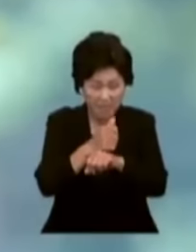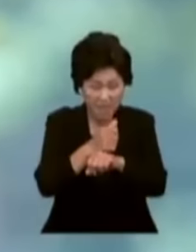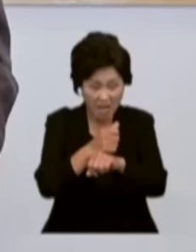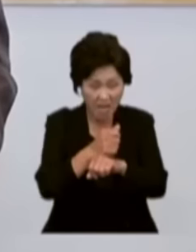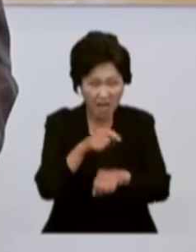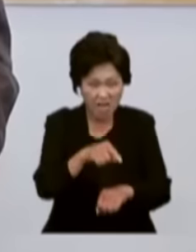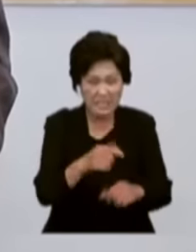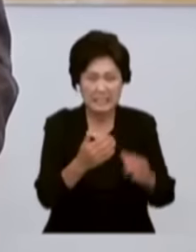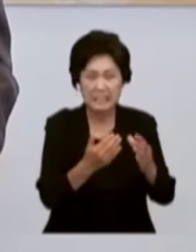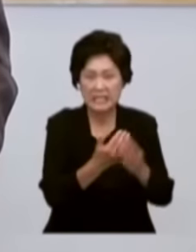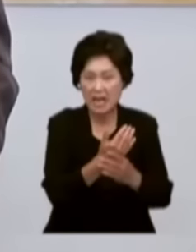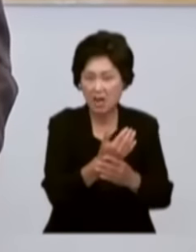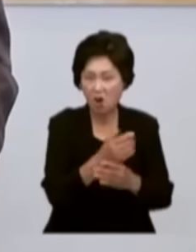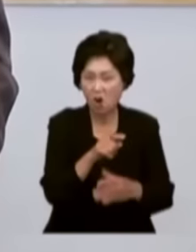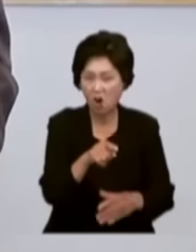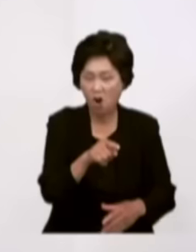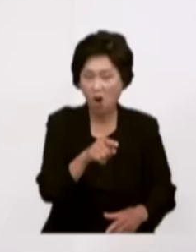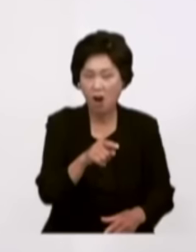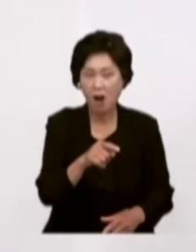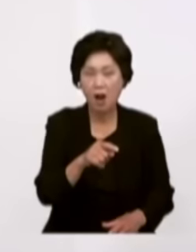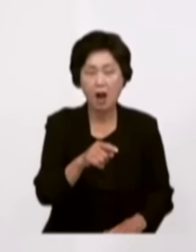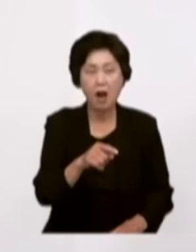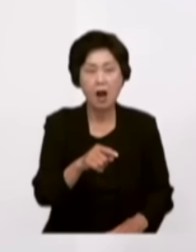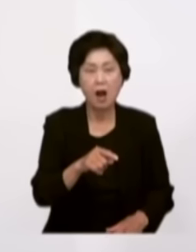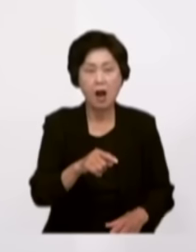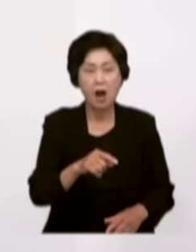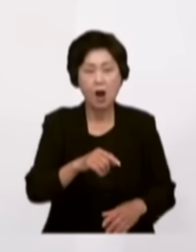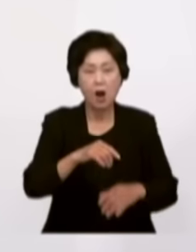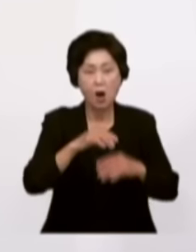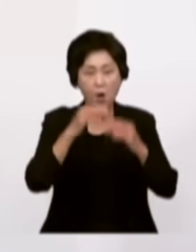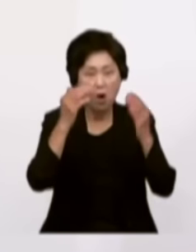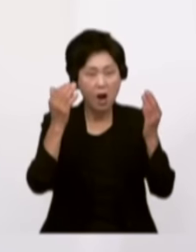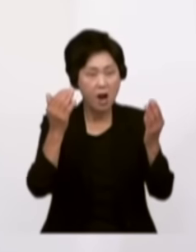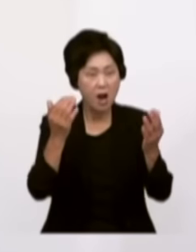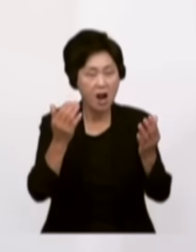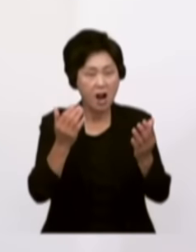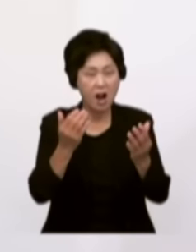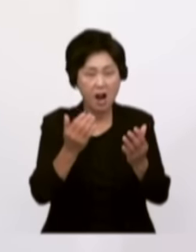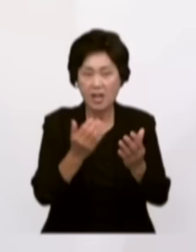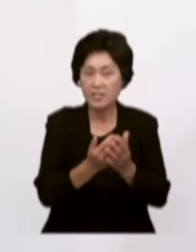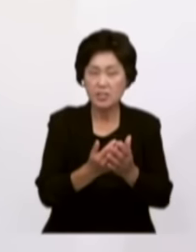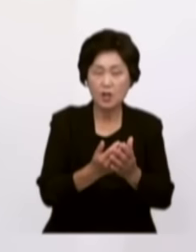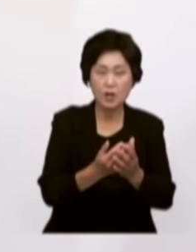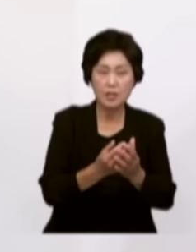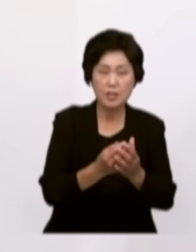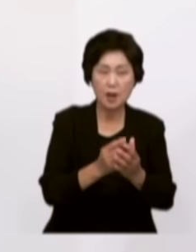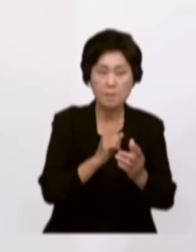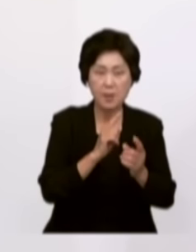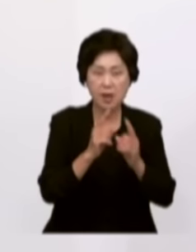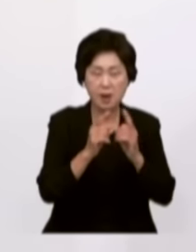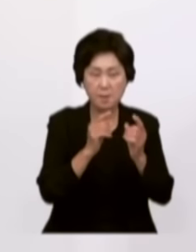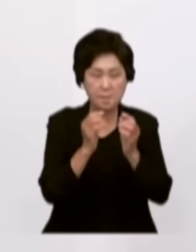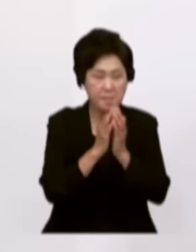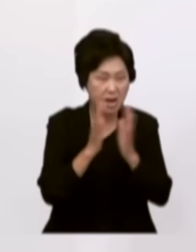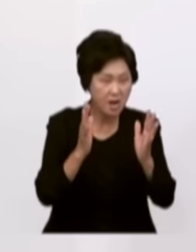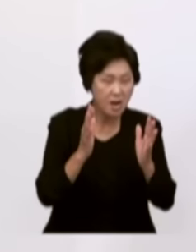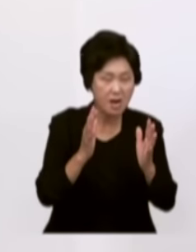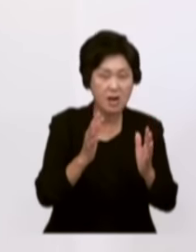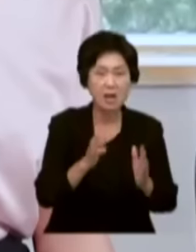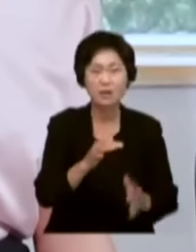만들어졌다. 대한민국이 정말 발칵 뒤집어지는 일이 생겼었어요. 그때 그래서. 방송을 9개 정도 하고 계셨는데